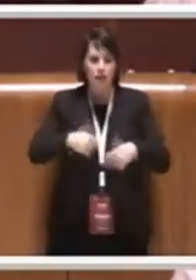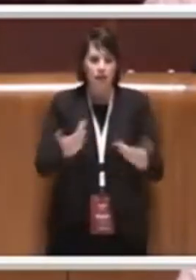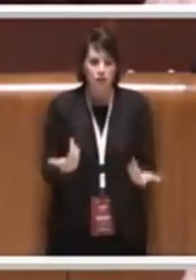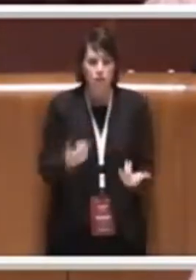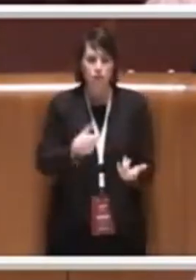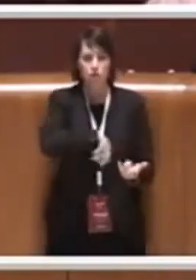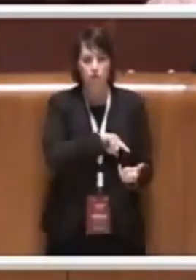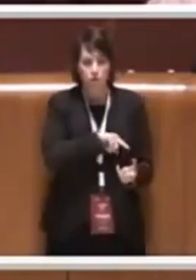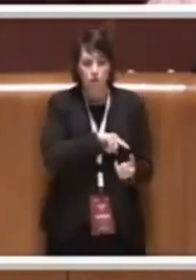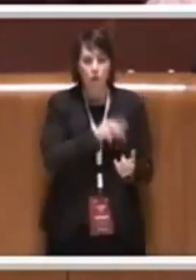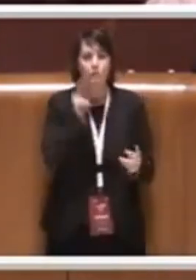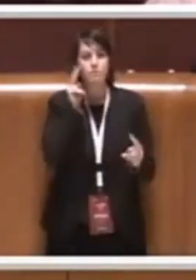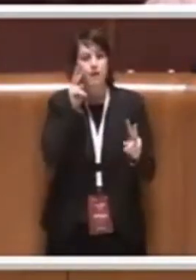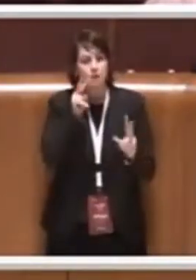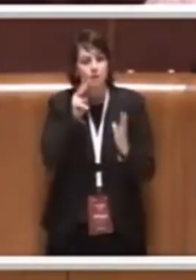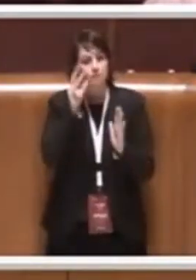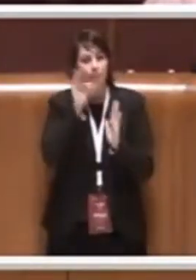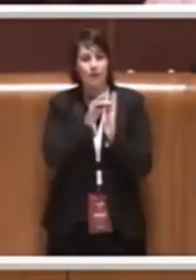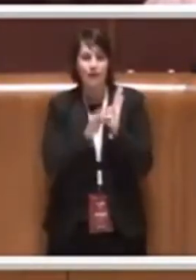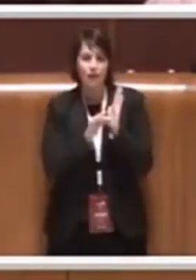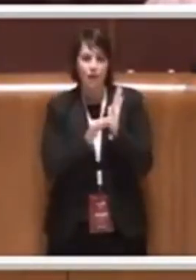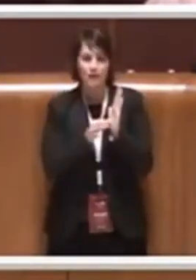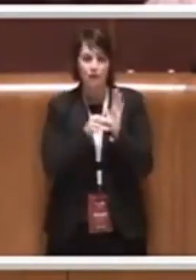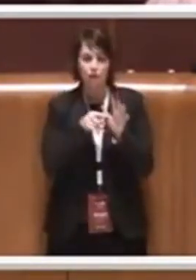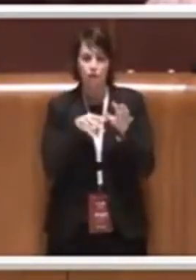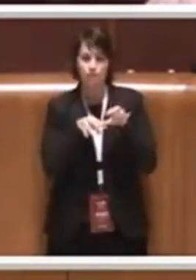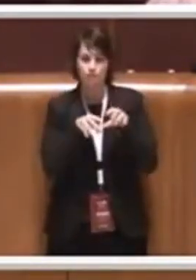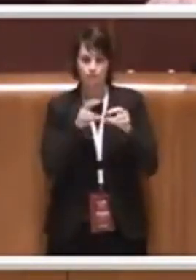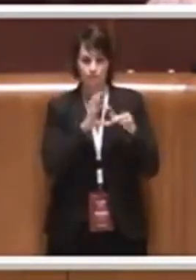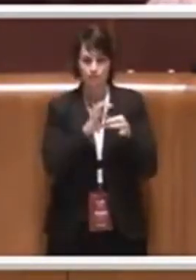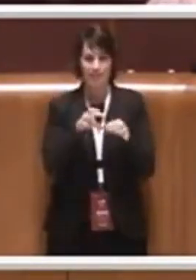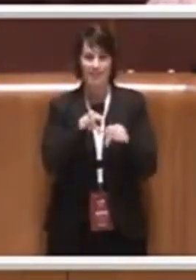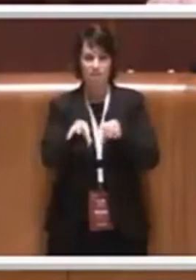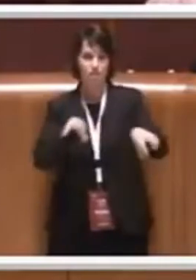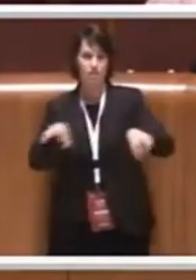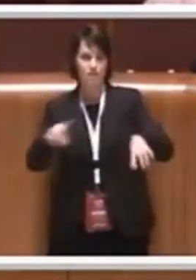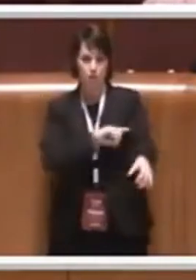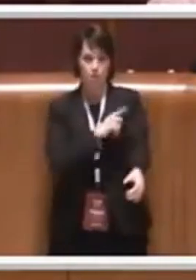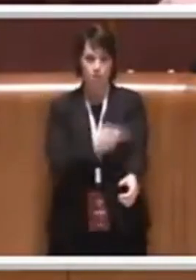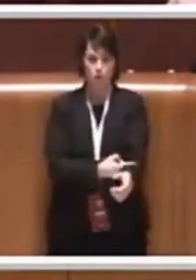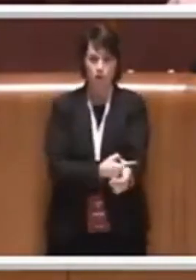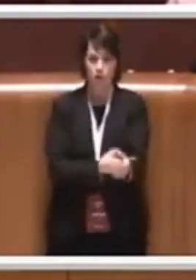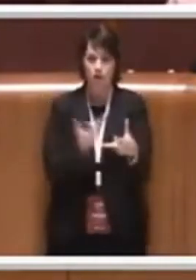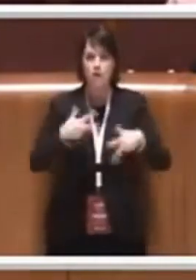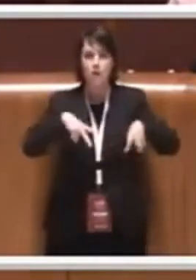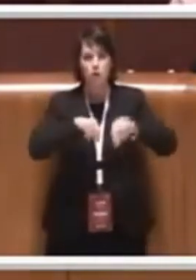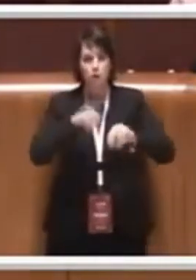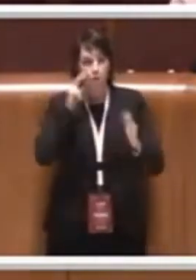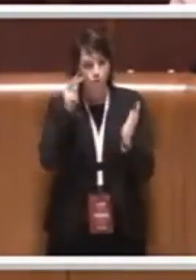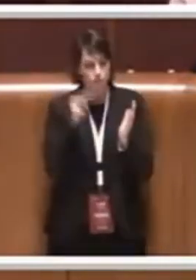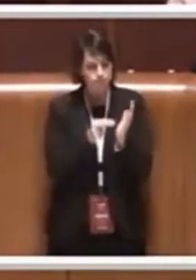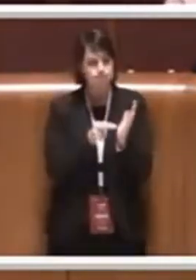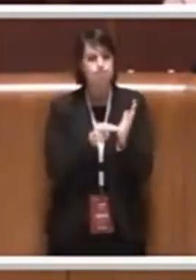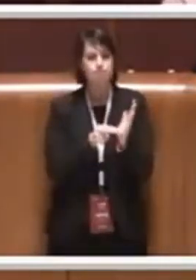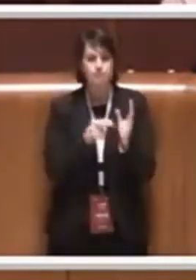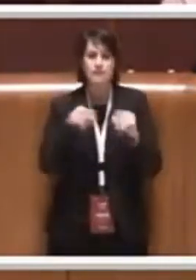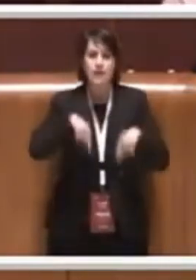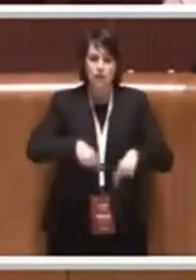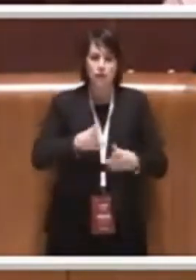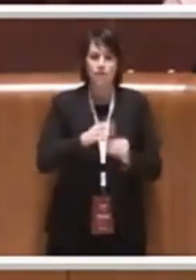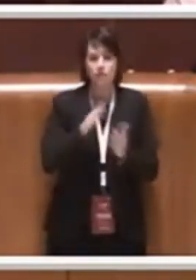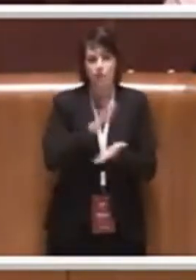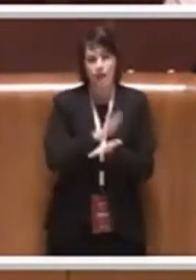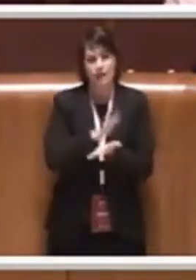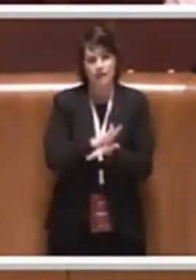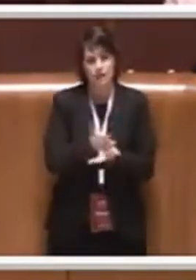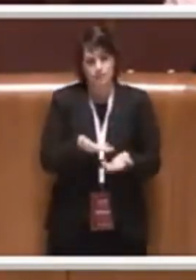programmazione appunto la revisione del regolamento del decentramento, così come anche la sperimentazione di nuove forme di decentramento speciale per i